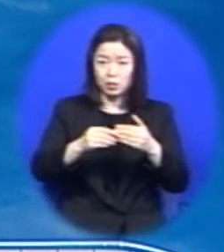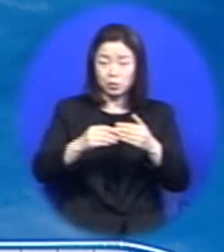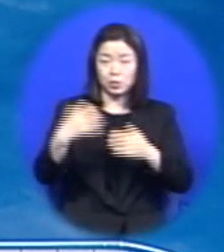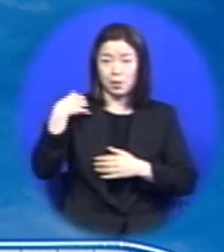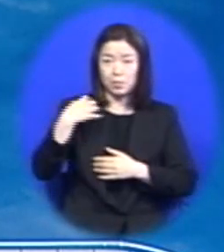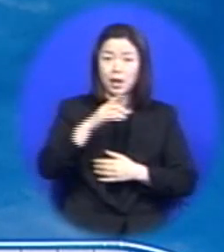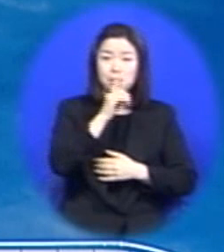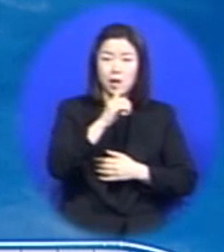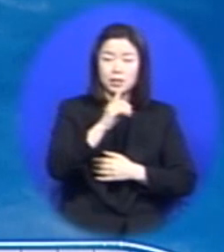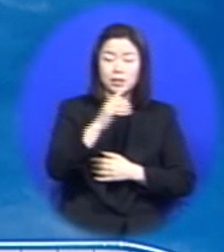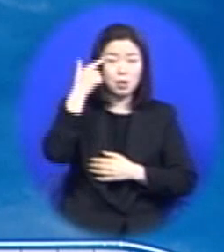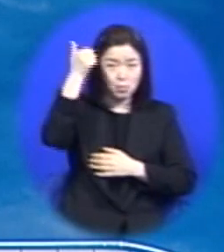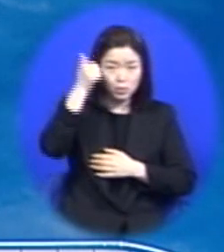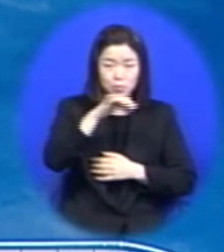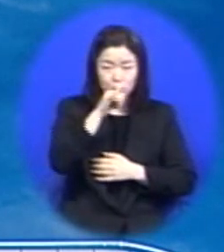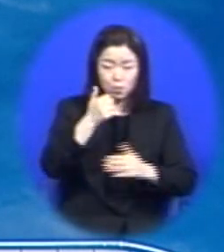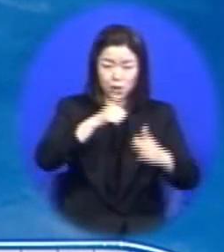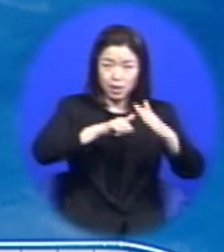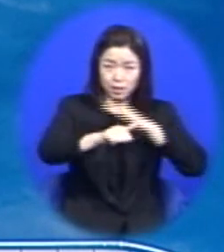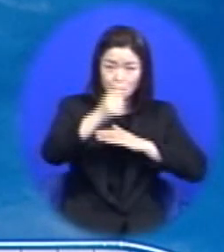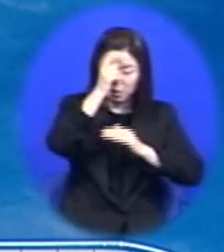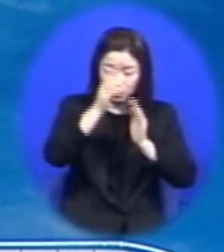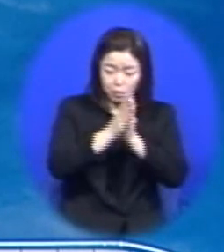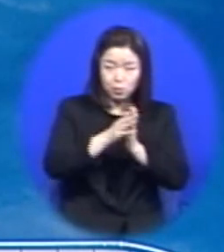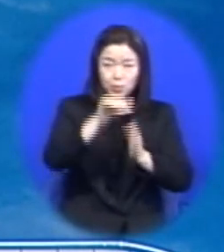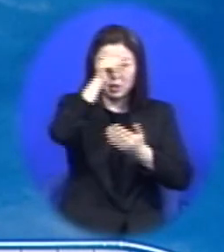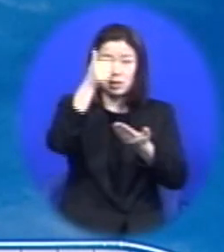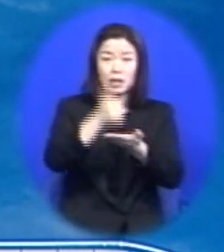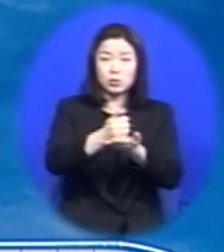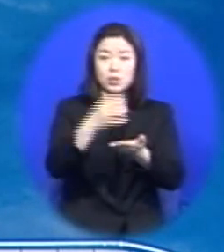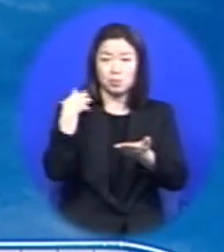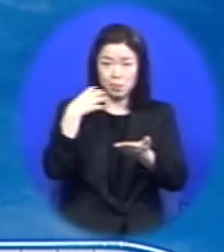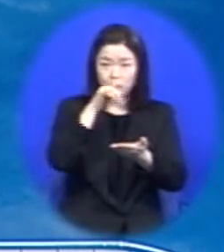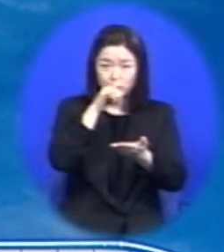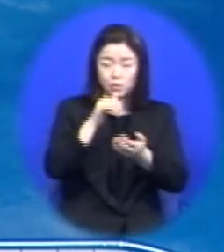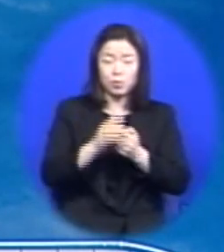하시고 대표기도 장로님이 하시고